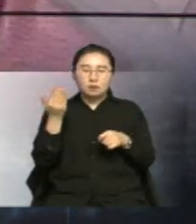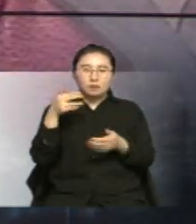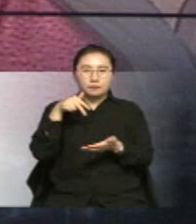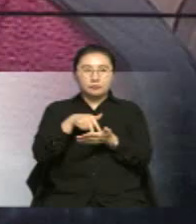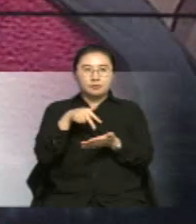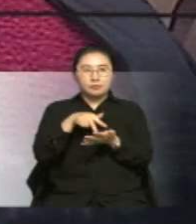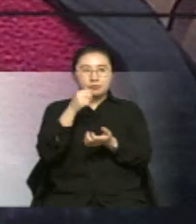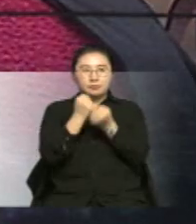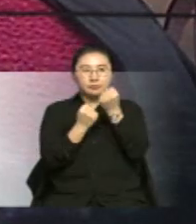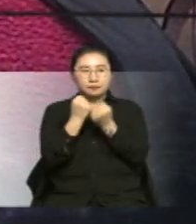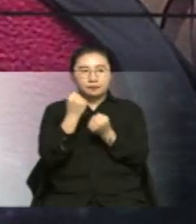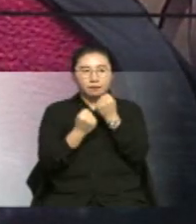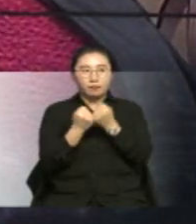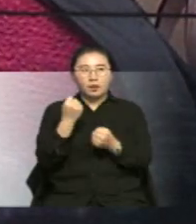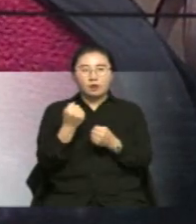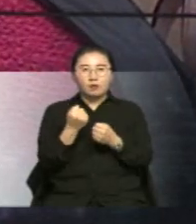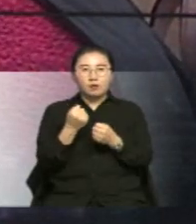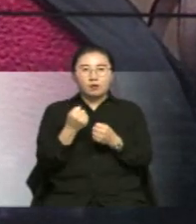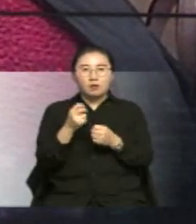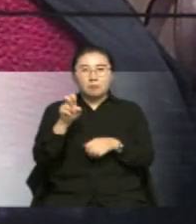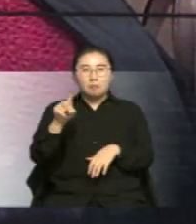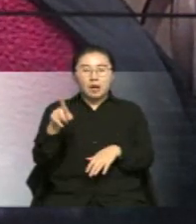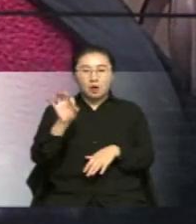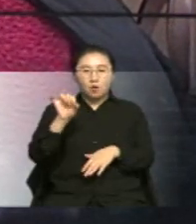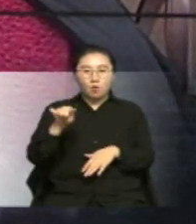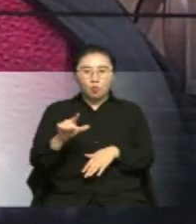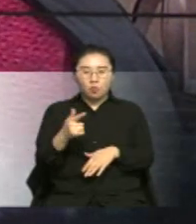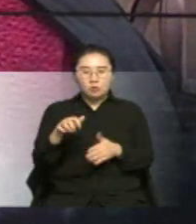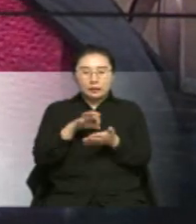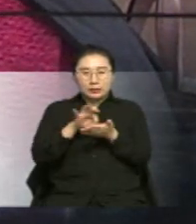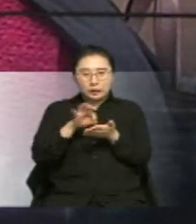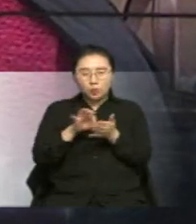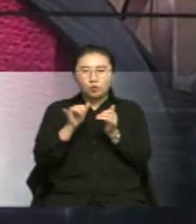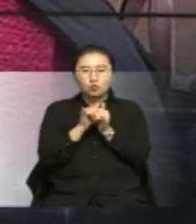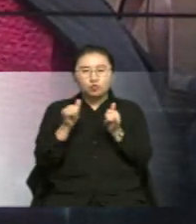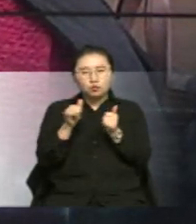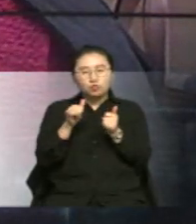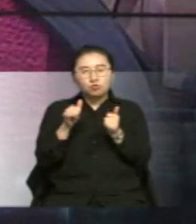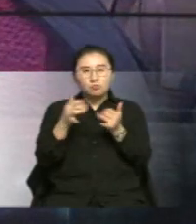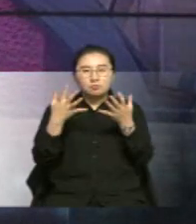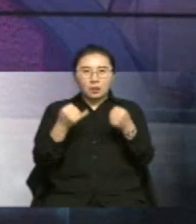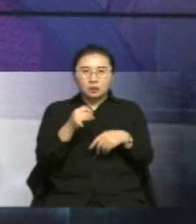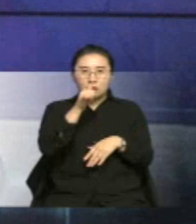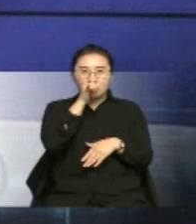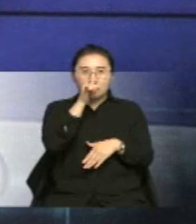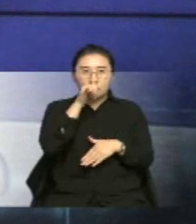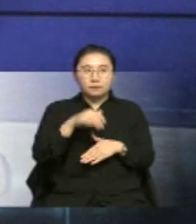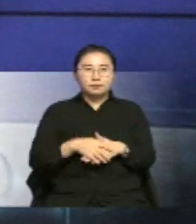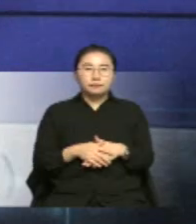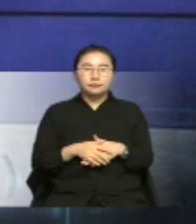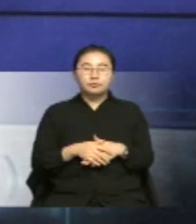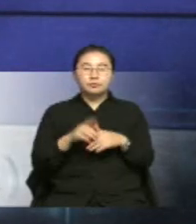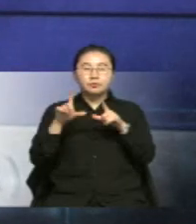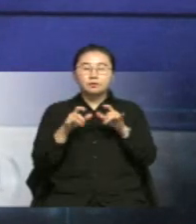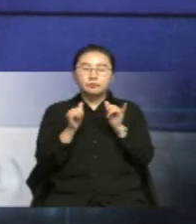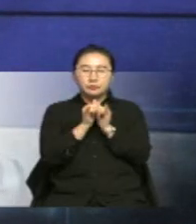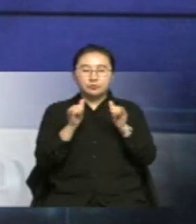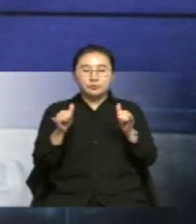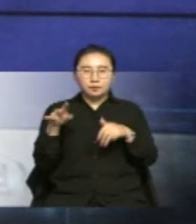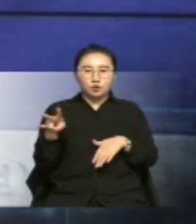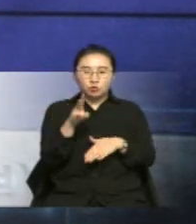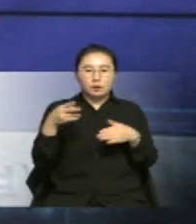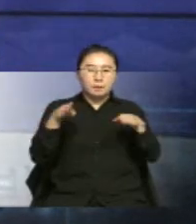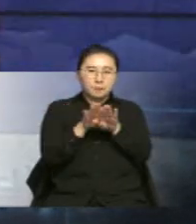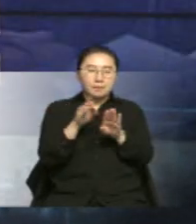우정사업본부의 설명이었는데요. 그런데 망원동 우체국의 주민 이용률은 상당히 높은 편인 것으로 나타났습니다. 주민들은